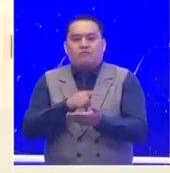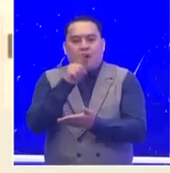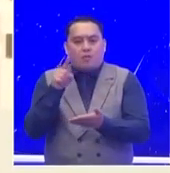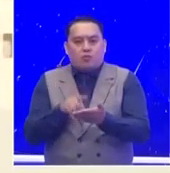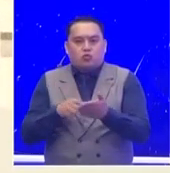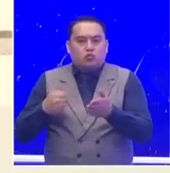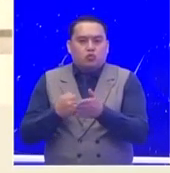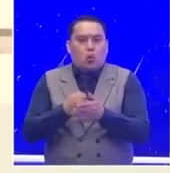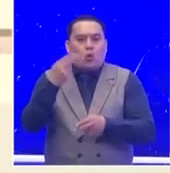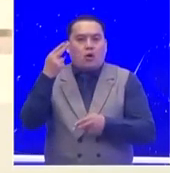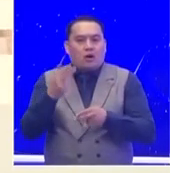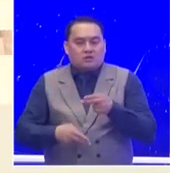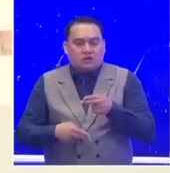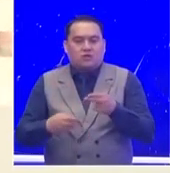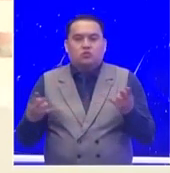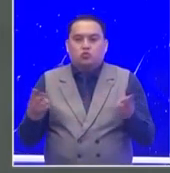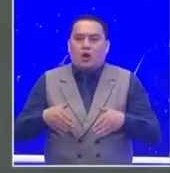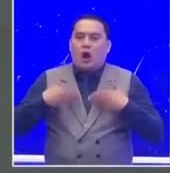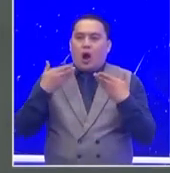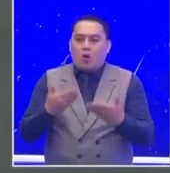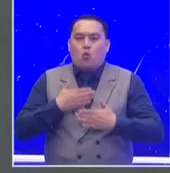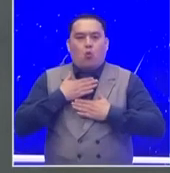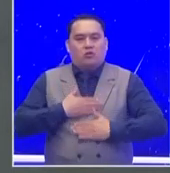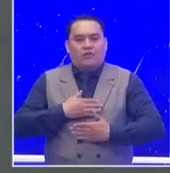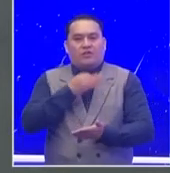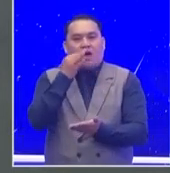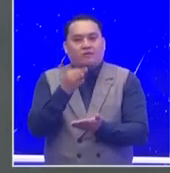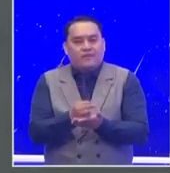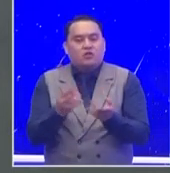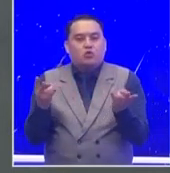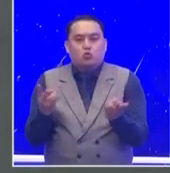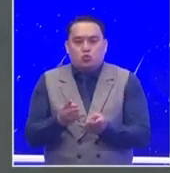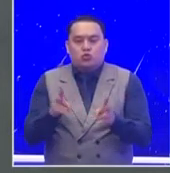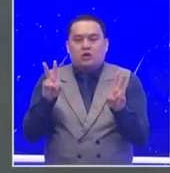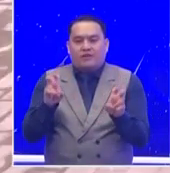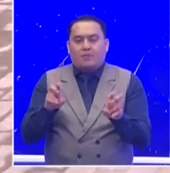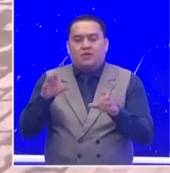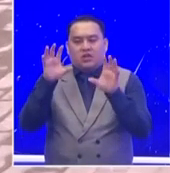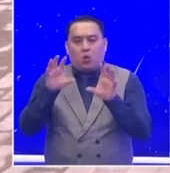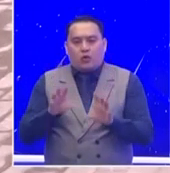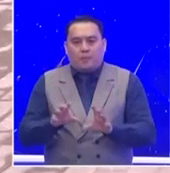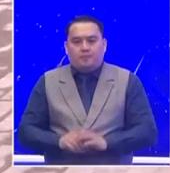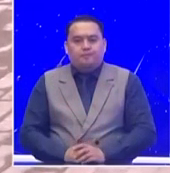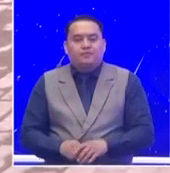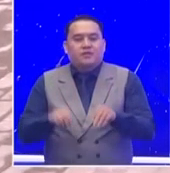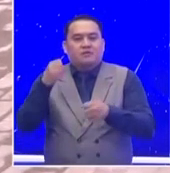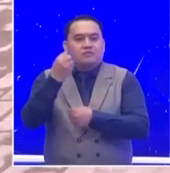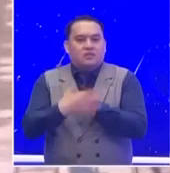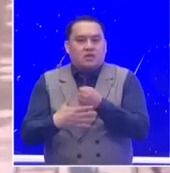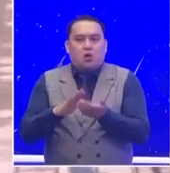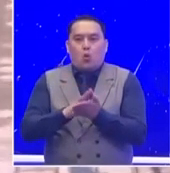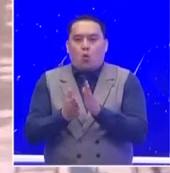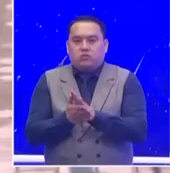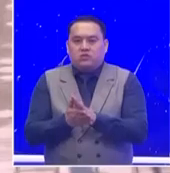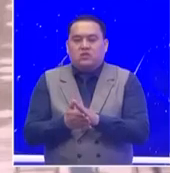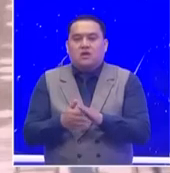доводить до конца. И обратившийся должен получить удовлетворительный ответ. Конечно, все в рамках закона. В центре созданы все условия для